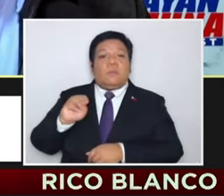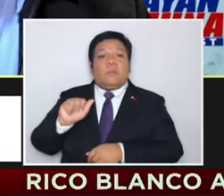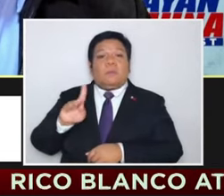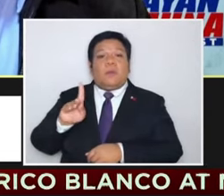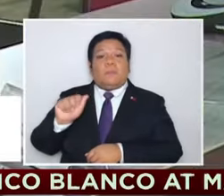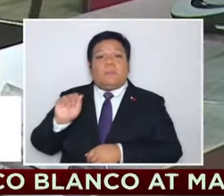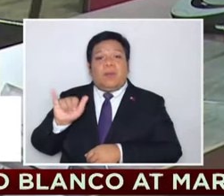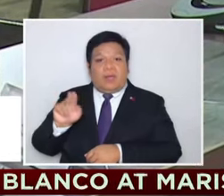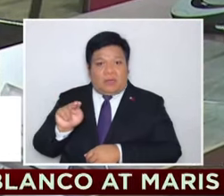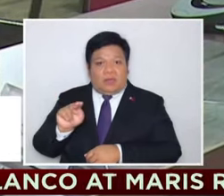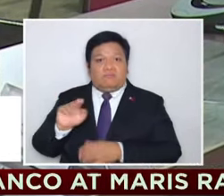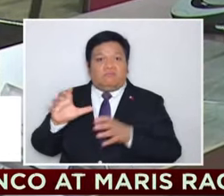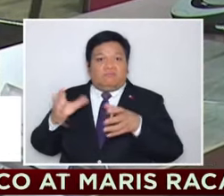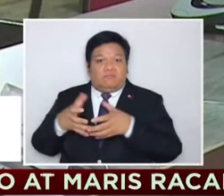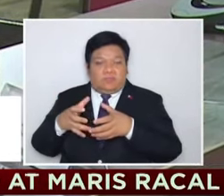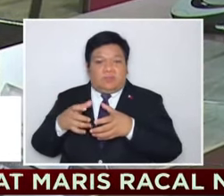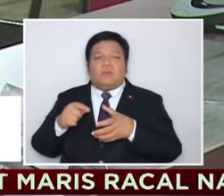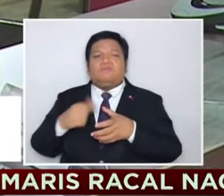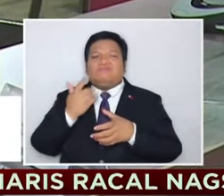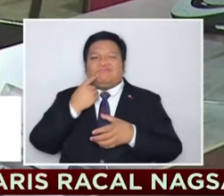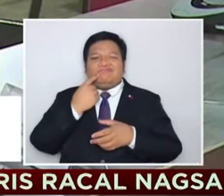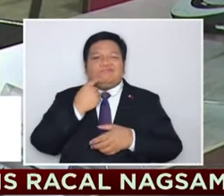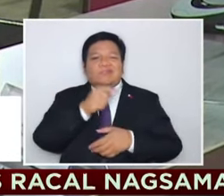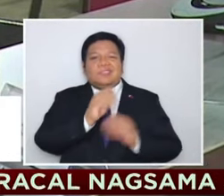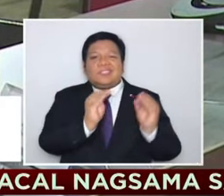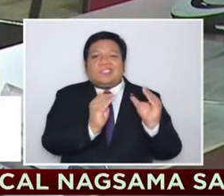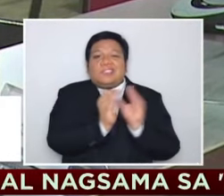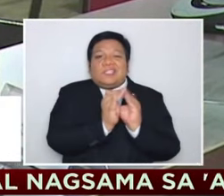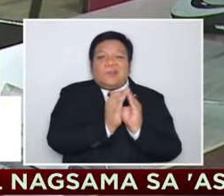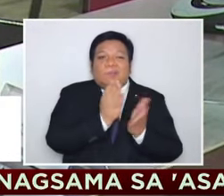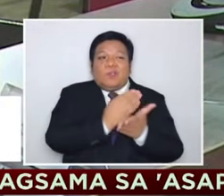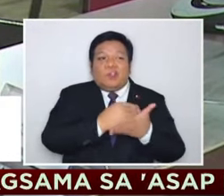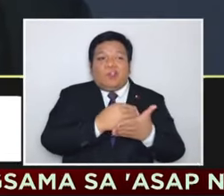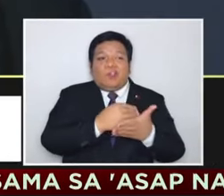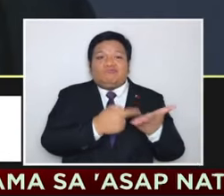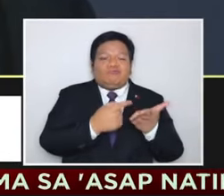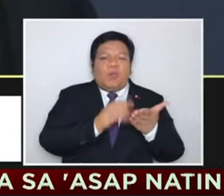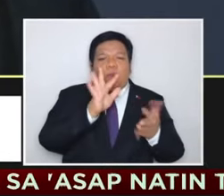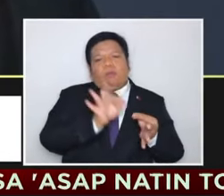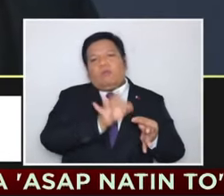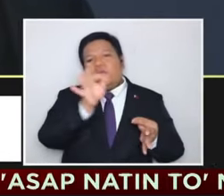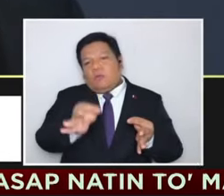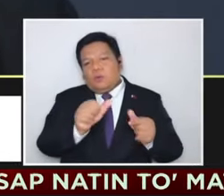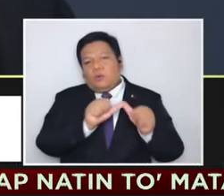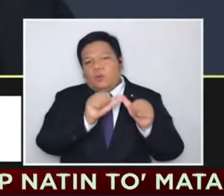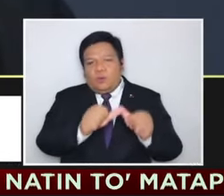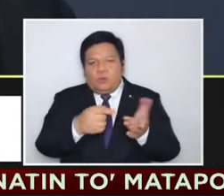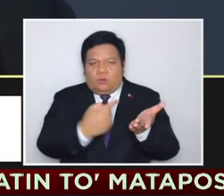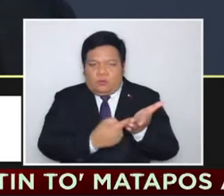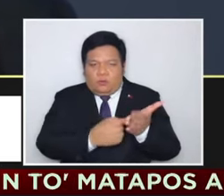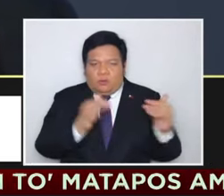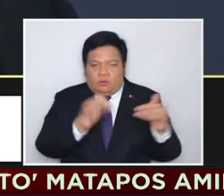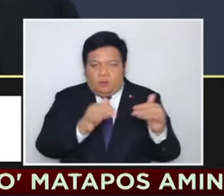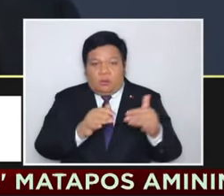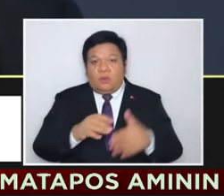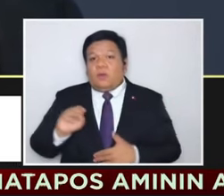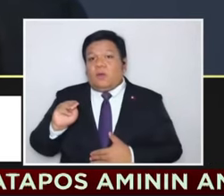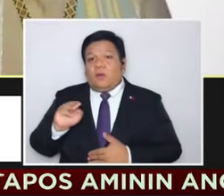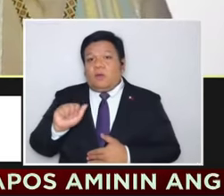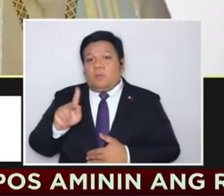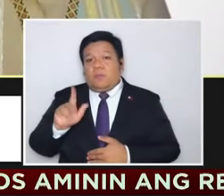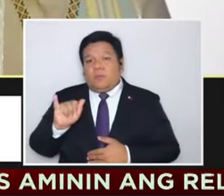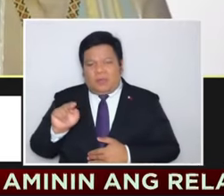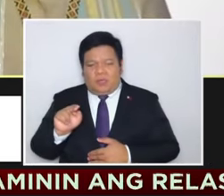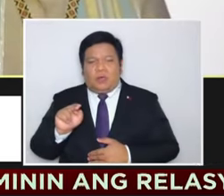DSWD kagabi dahil sa dami pa raw ng kailangang ipaliwanag na gastusin ng ahensya. Gusto ng makabayan bloc magsorry sa kanila ang isang